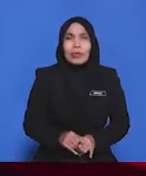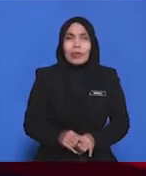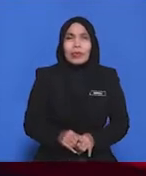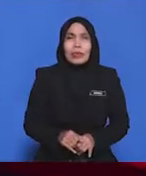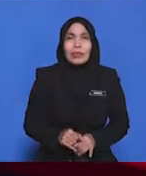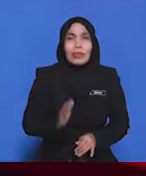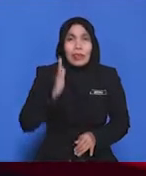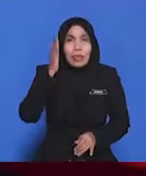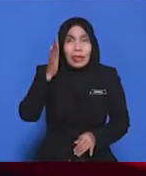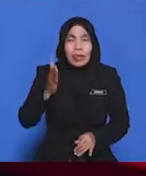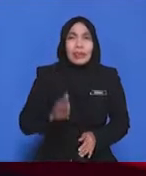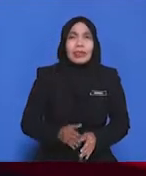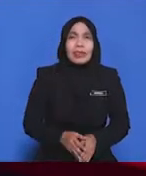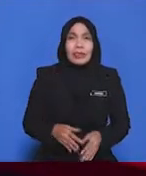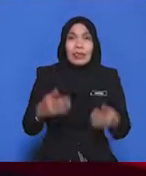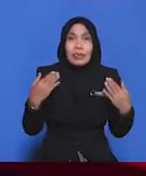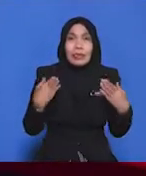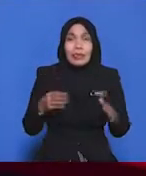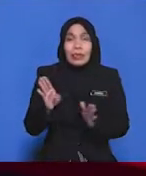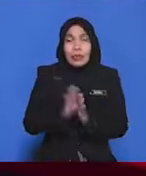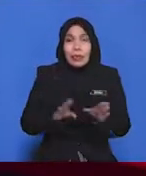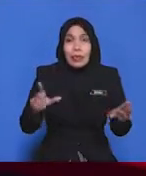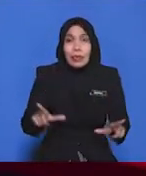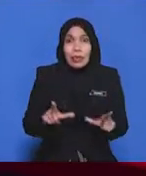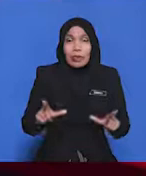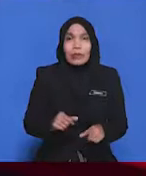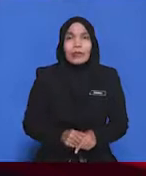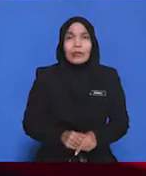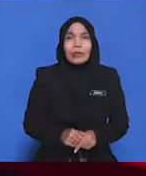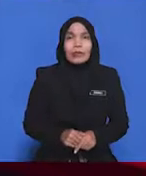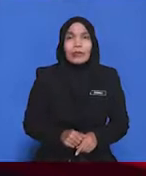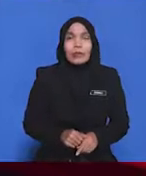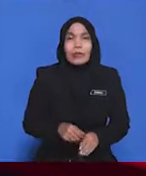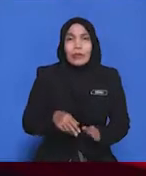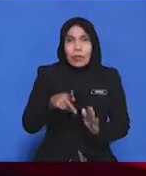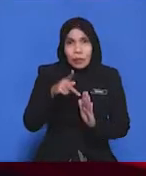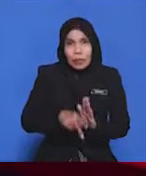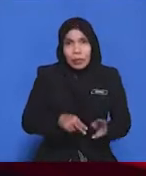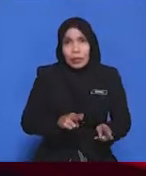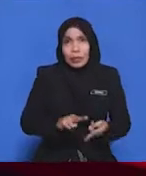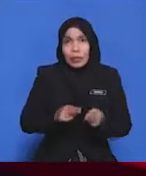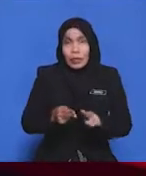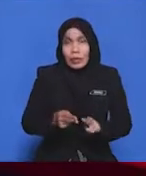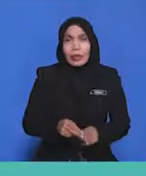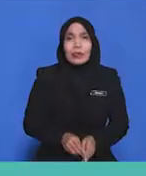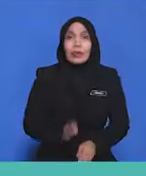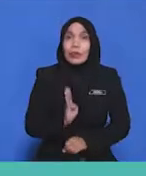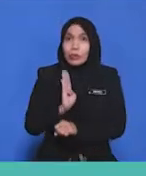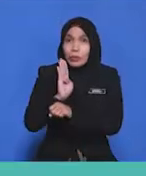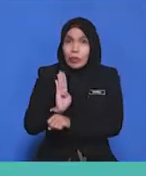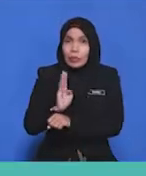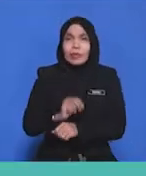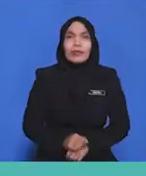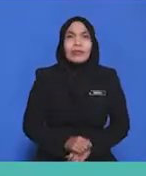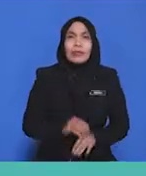budaya yang harus ada setelah melibatkan diri dalam sukan yang diceburi.